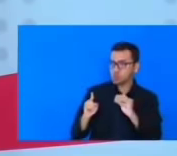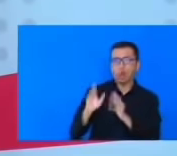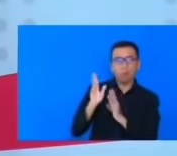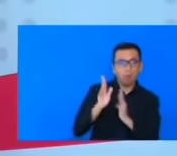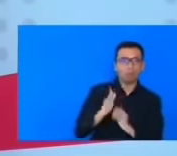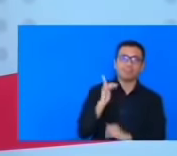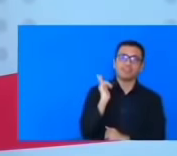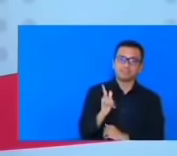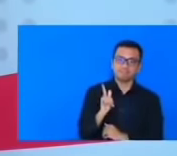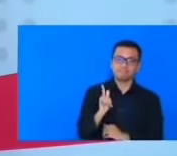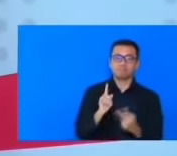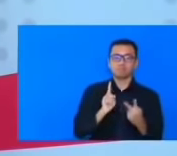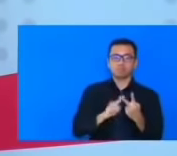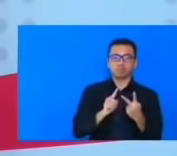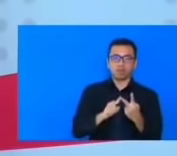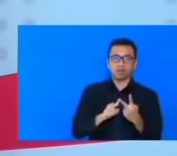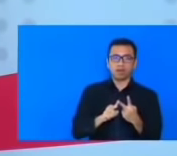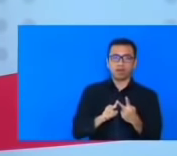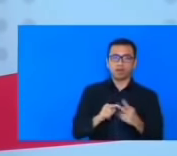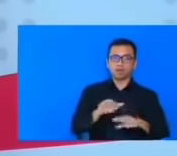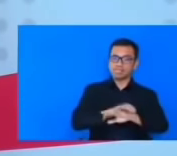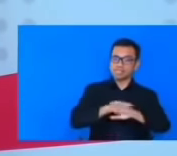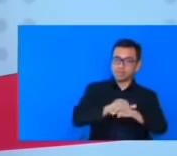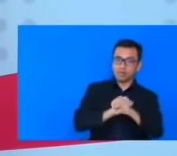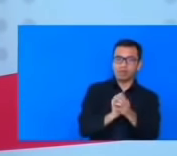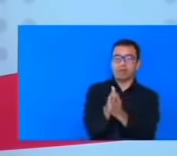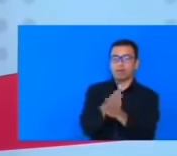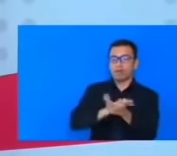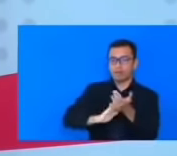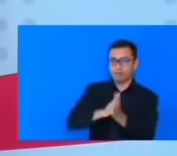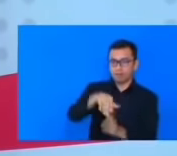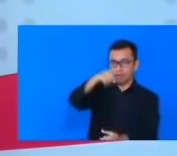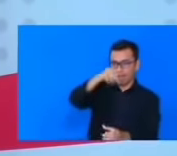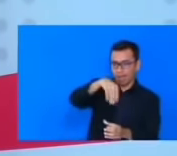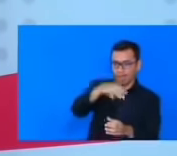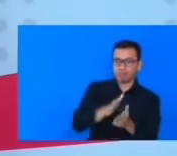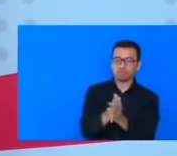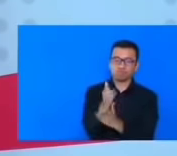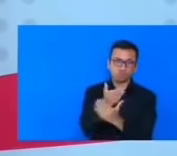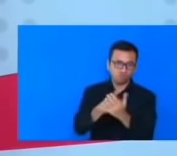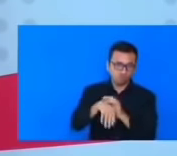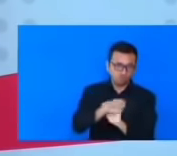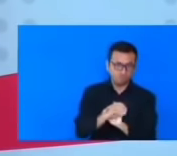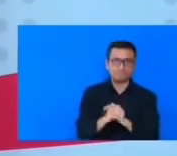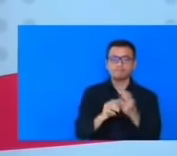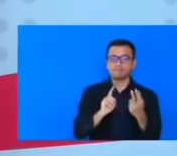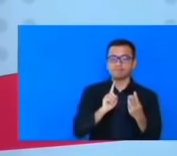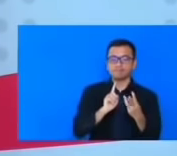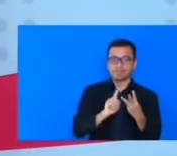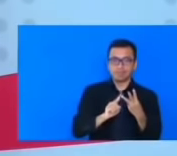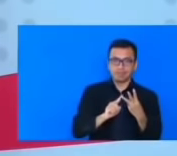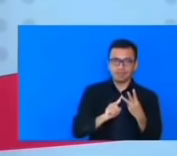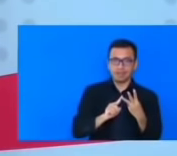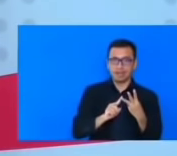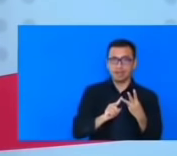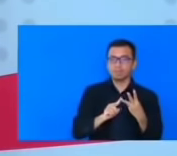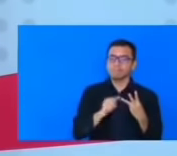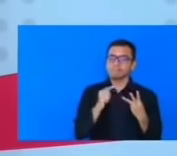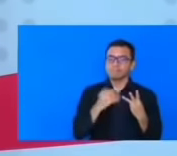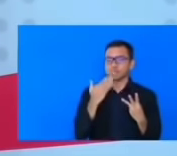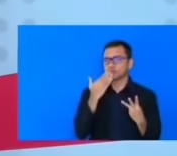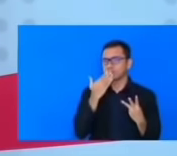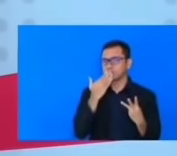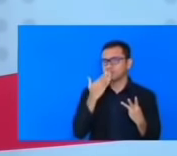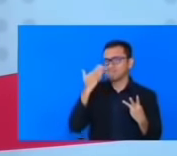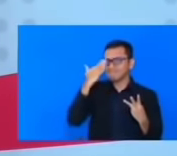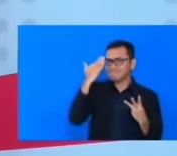di air yang mengalir. Hindari kebiasaan untuk menyentuh wajah, hidung,